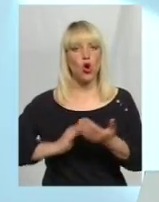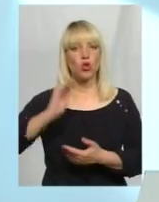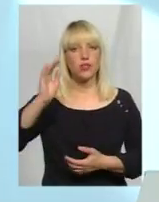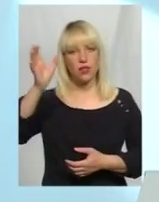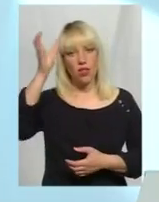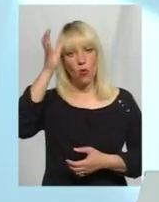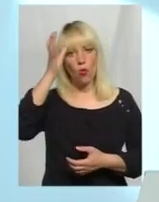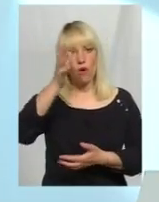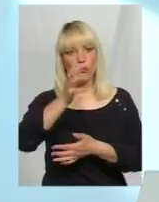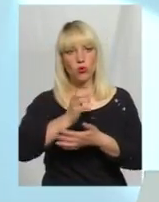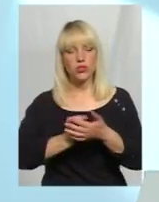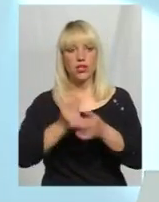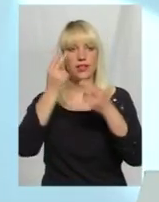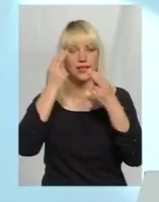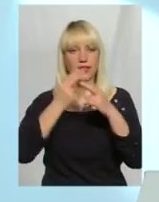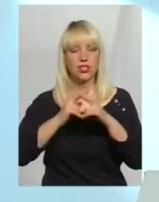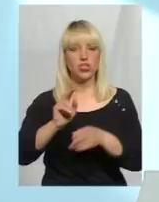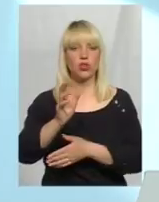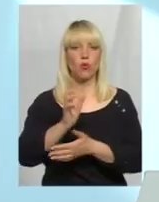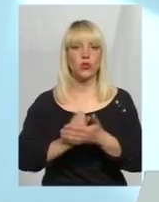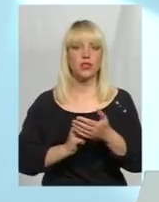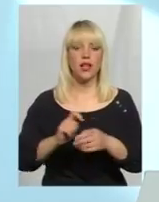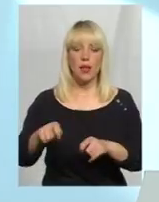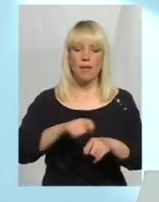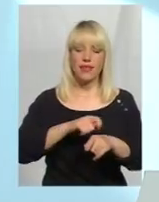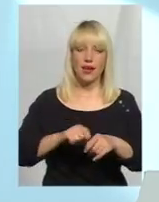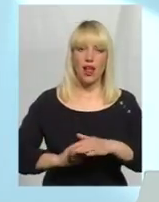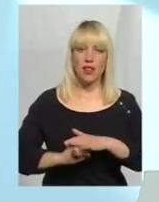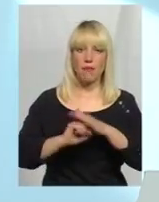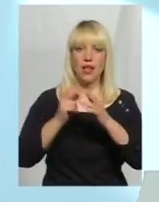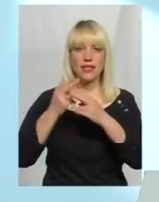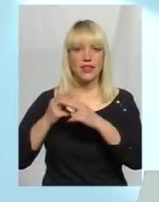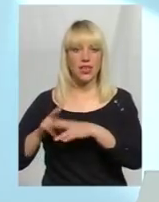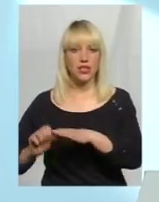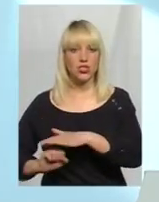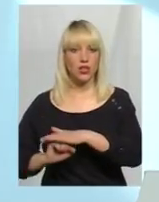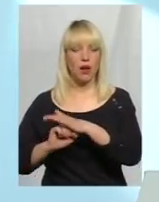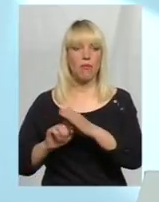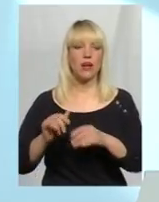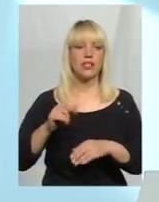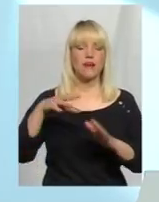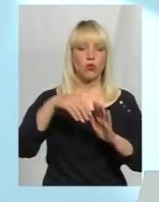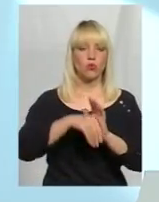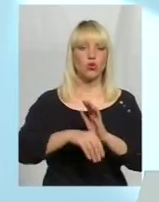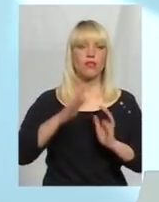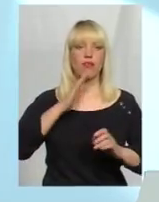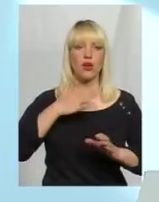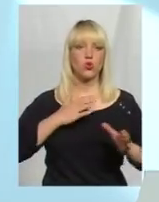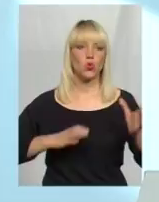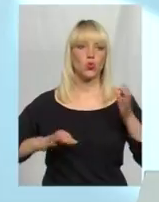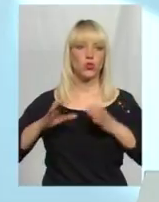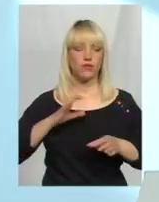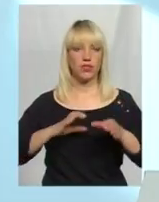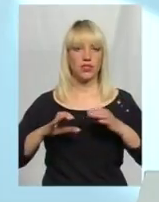рости технічний потенціал, матеріальна база, технічна база, в тому числі і нашого університету, нашого чудового